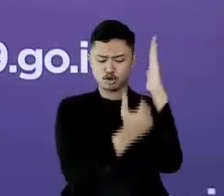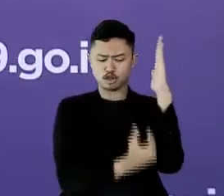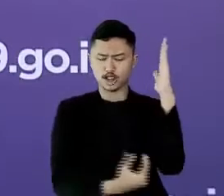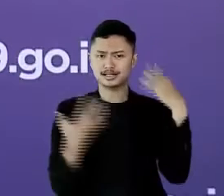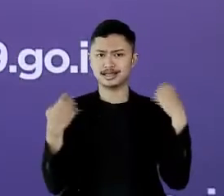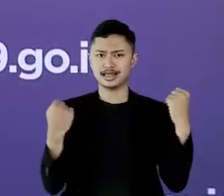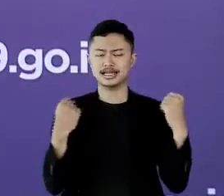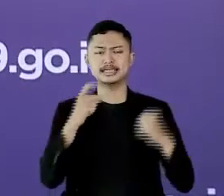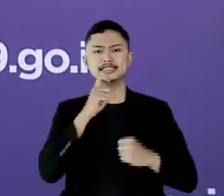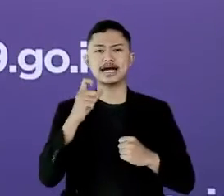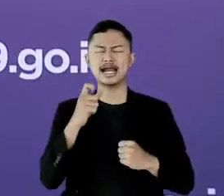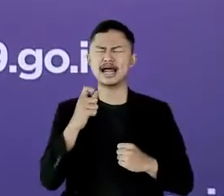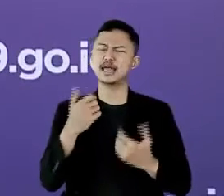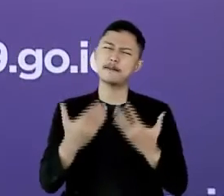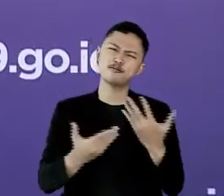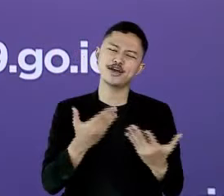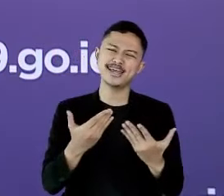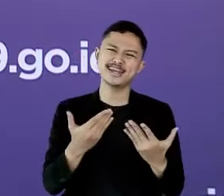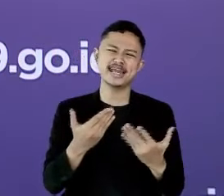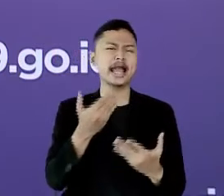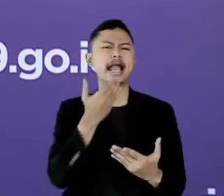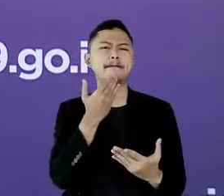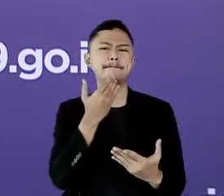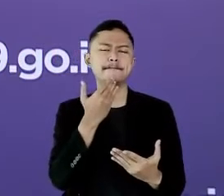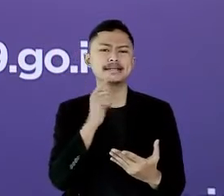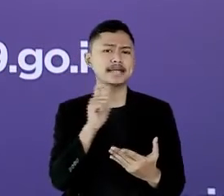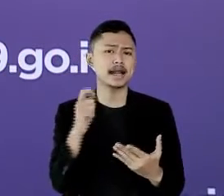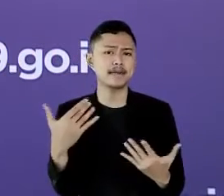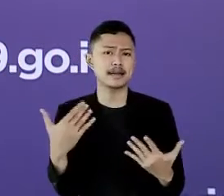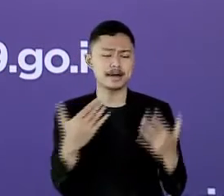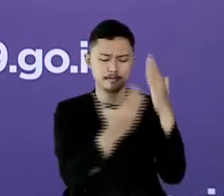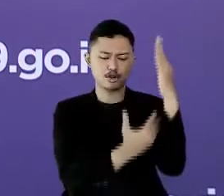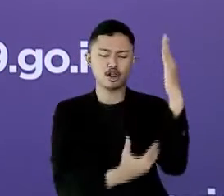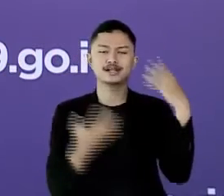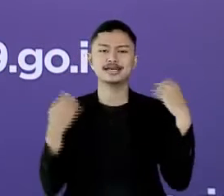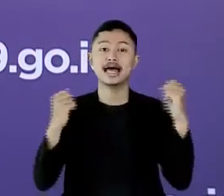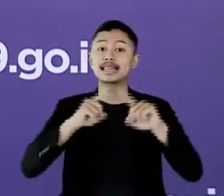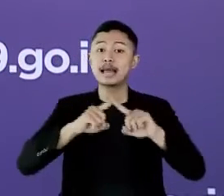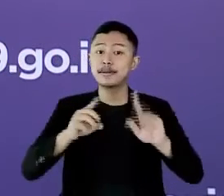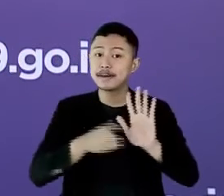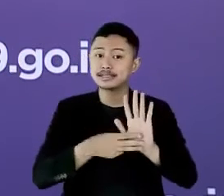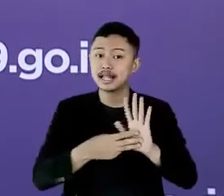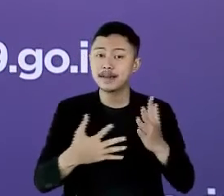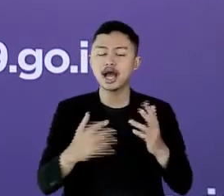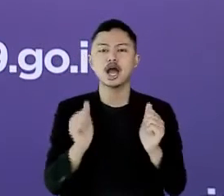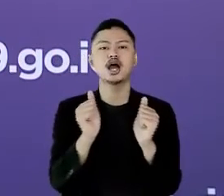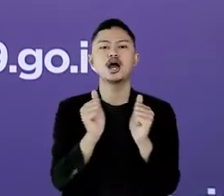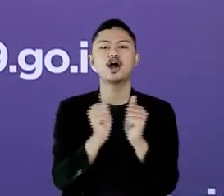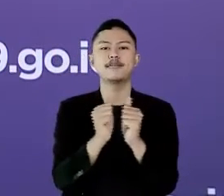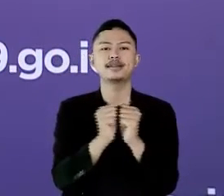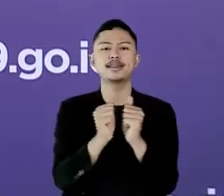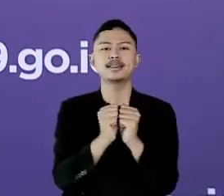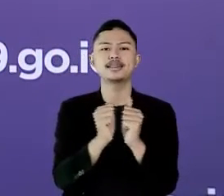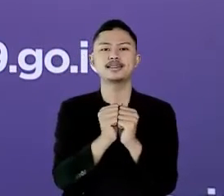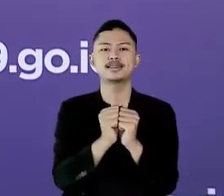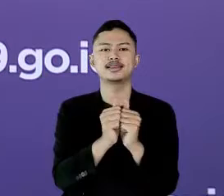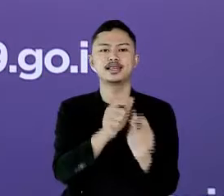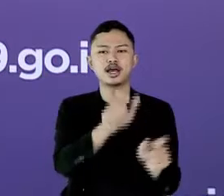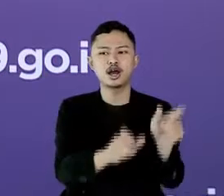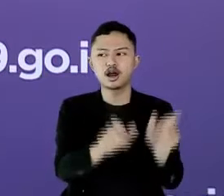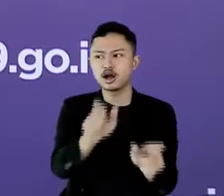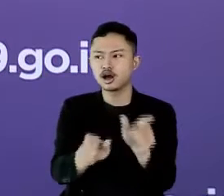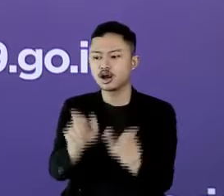satu upaya yang paling mudah untuk dilakukan. Namun ini kemudian membutuhkan komitmen dan juga disiplin dari masing-masing individu,